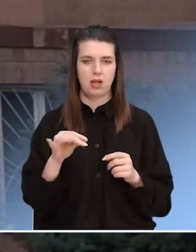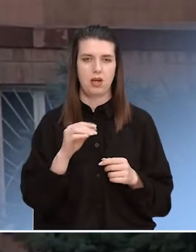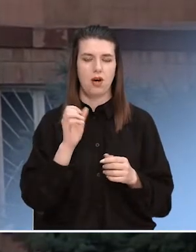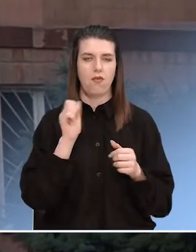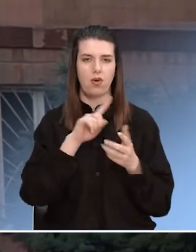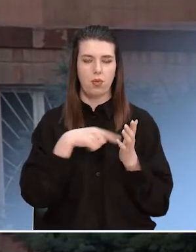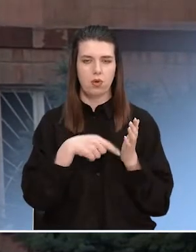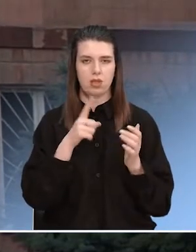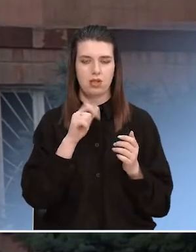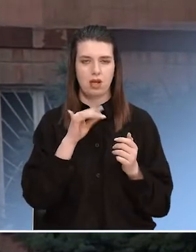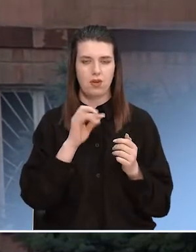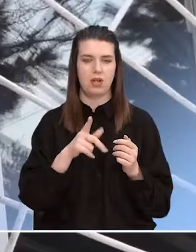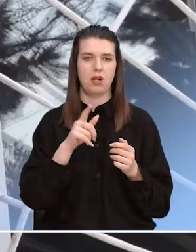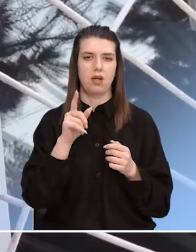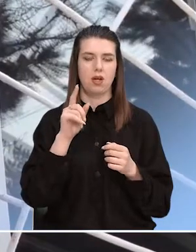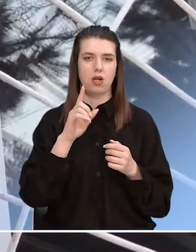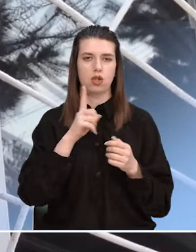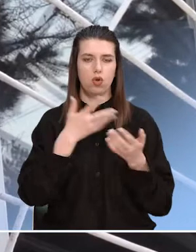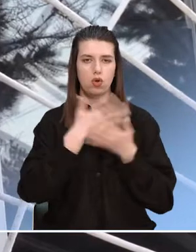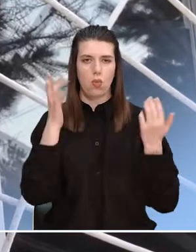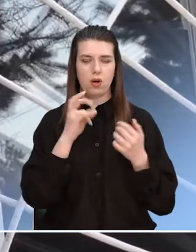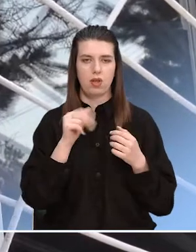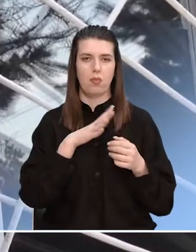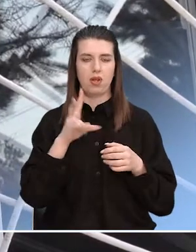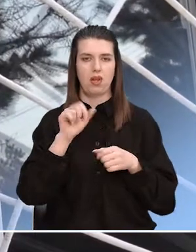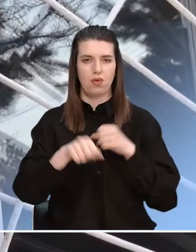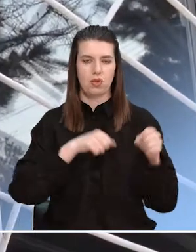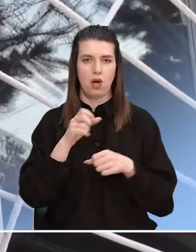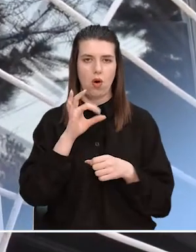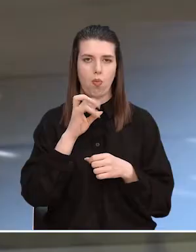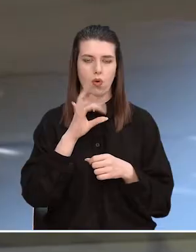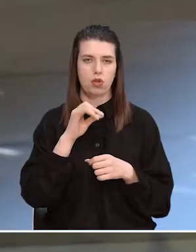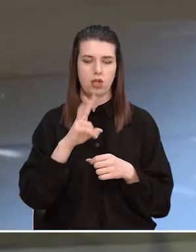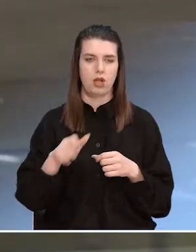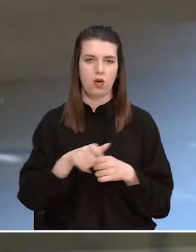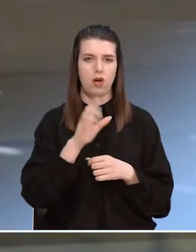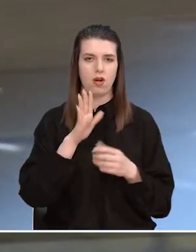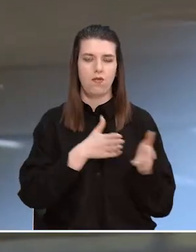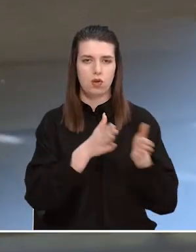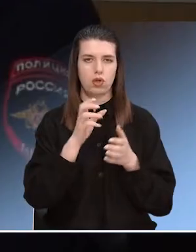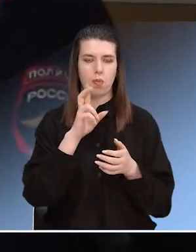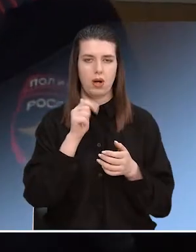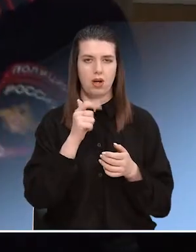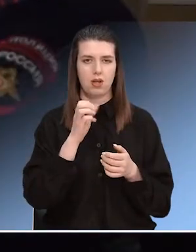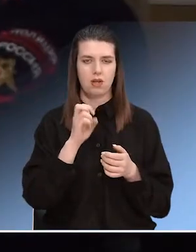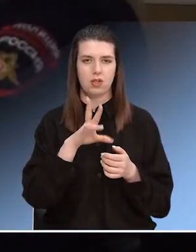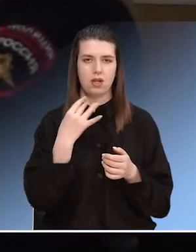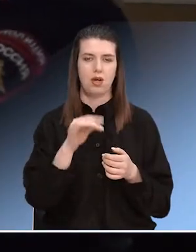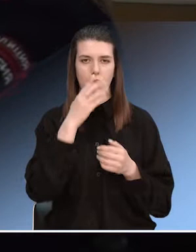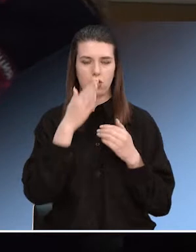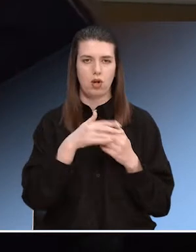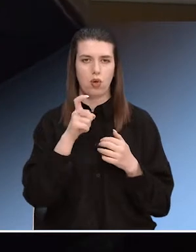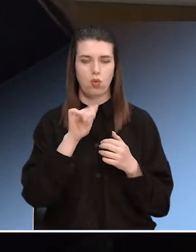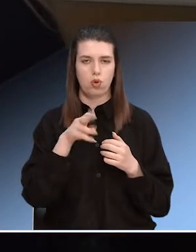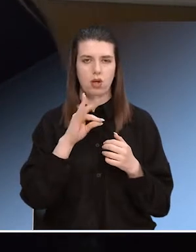нападении ходе опроса заявительницы полицейские выяснили что днем она ехала на велосипеде по обочине дороги ведущей станицу